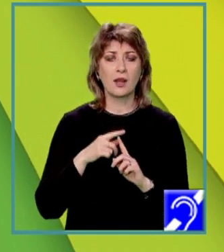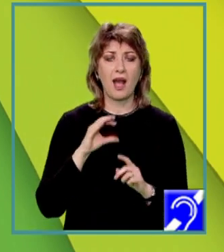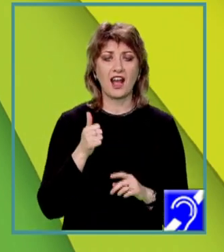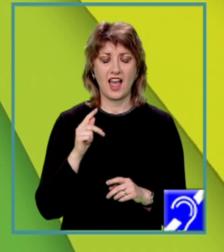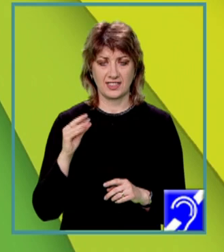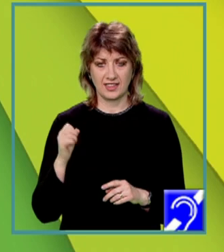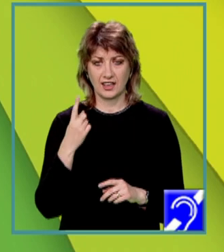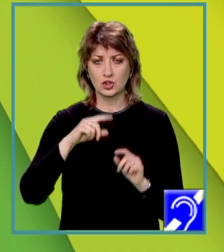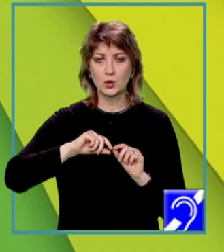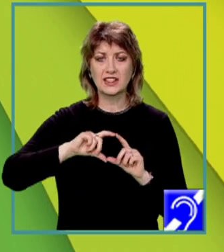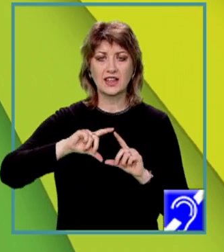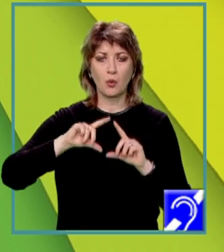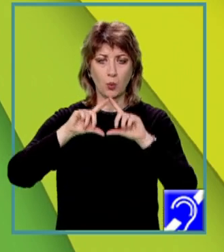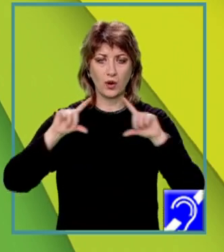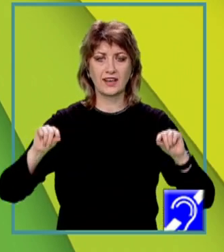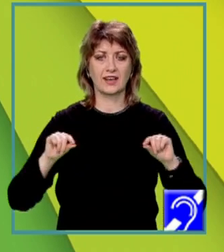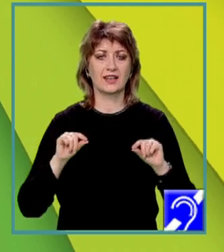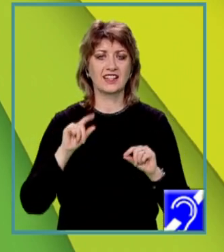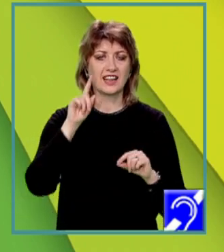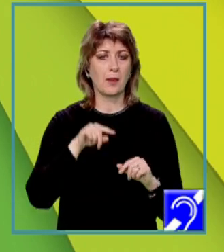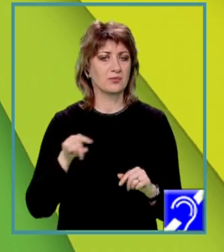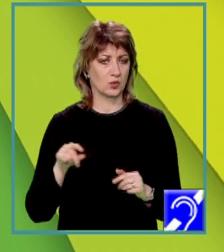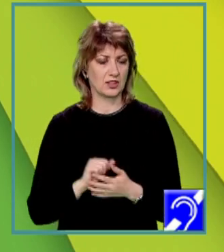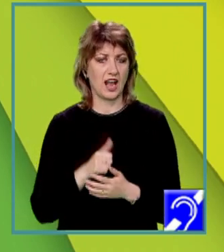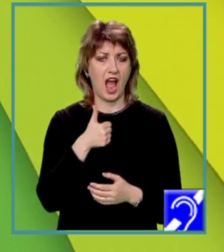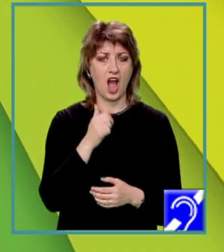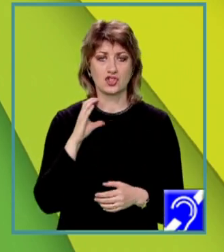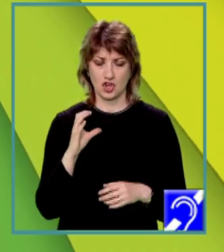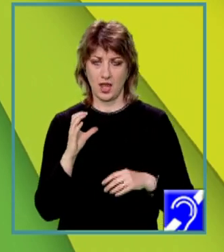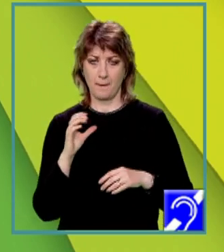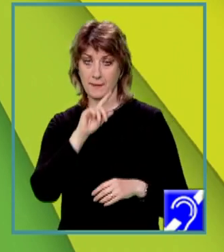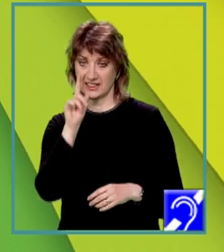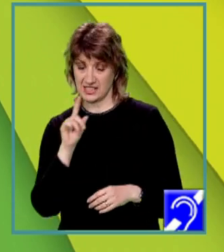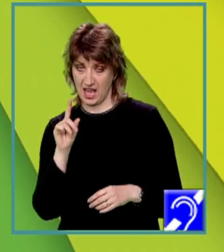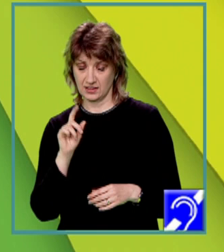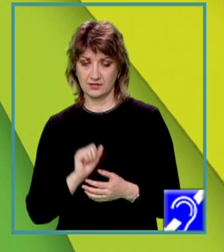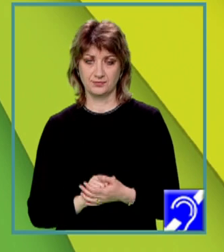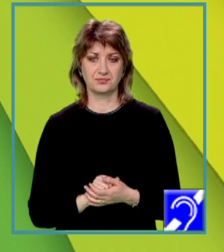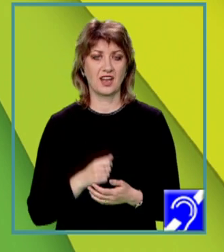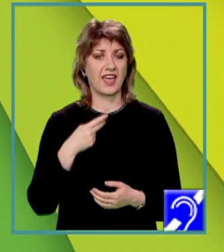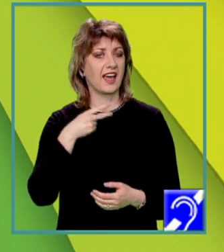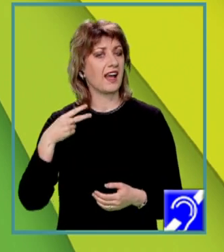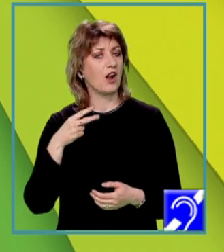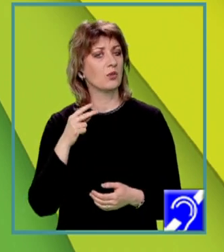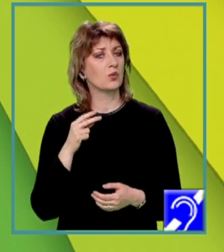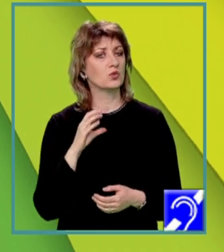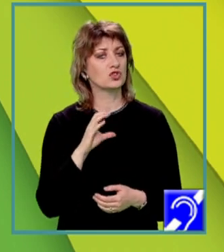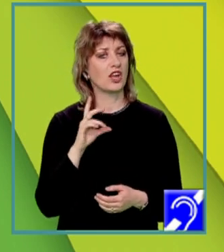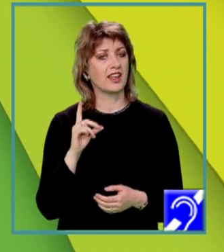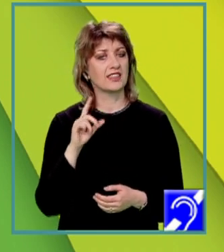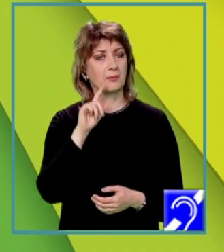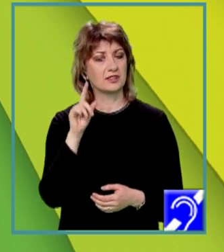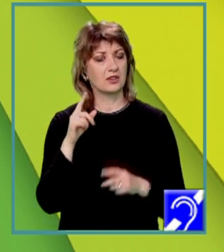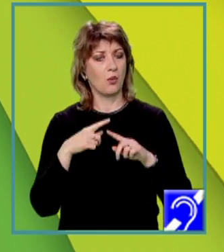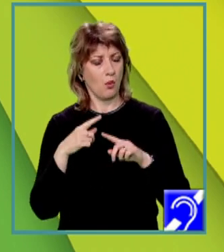ABC și avem AC pătrat pste egal cu cd înmulțit cu